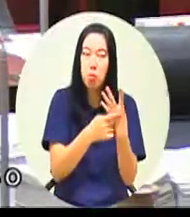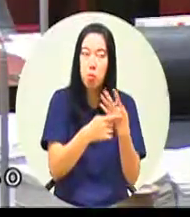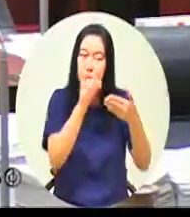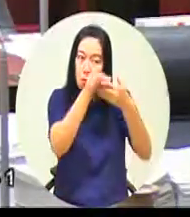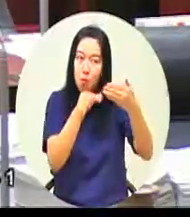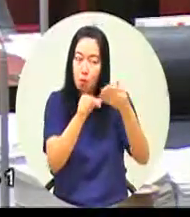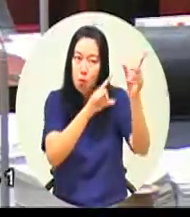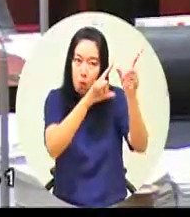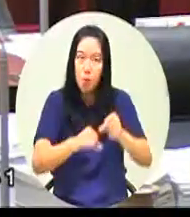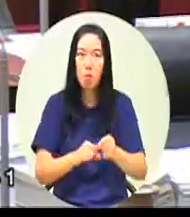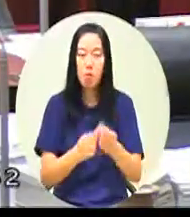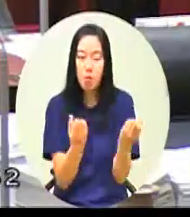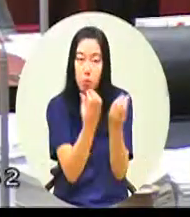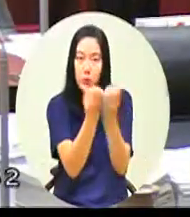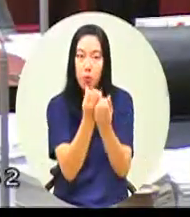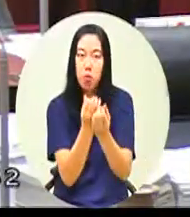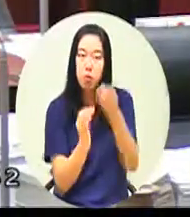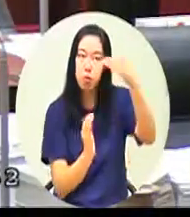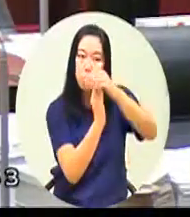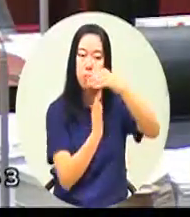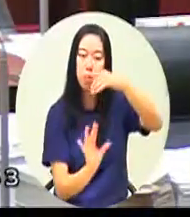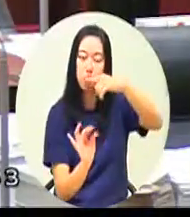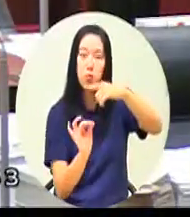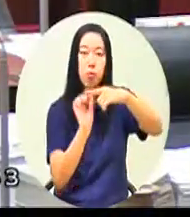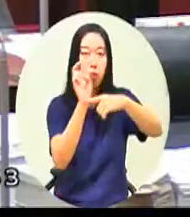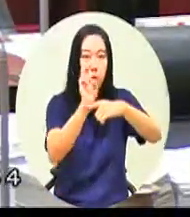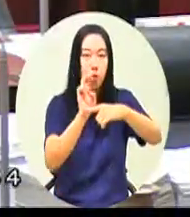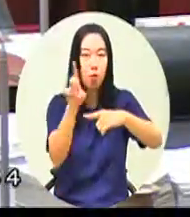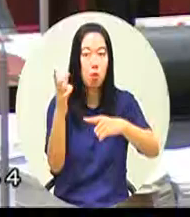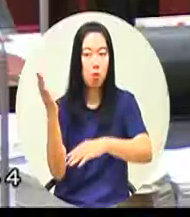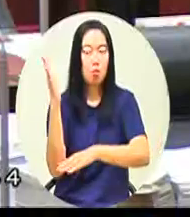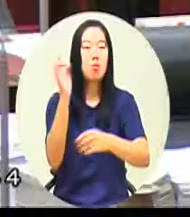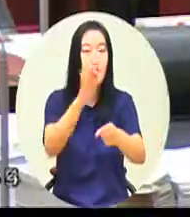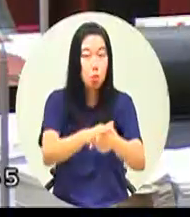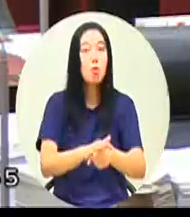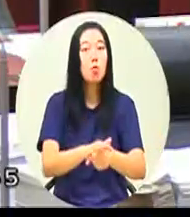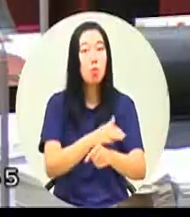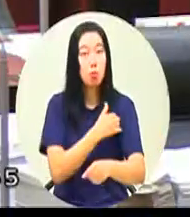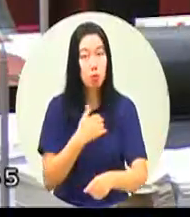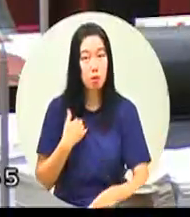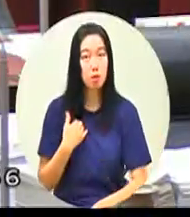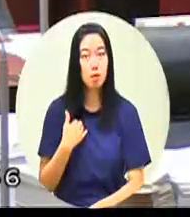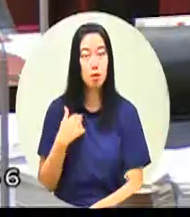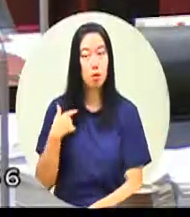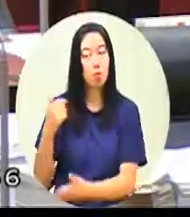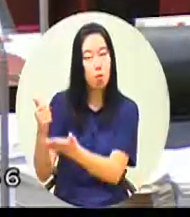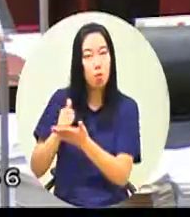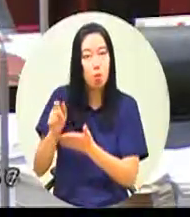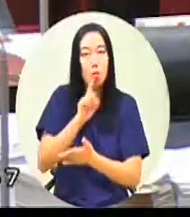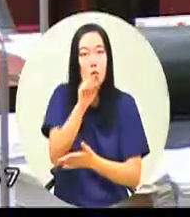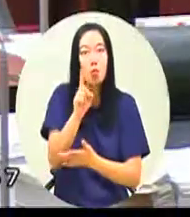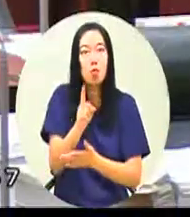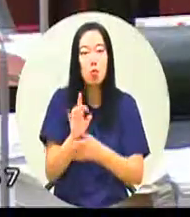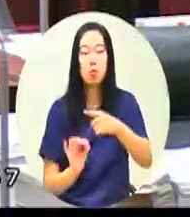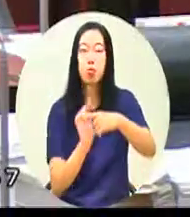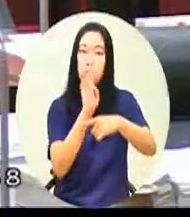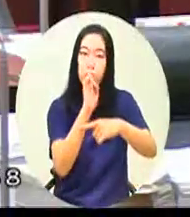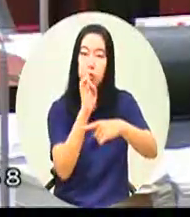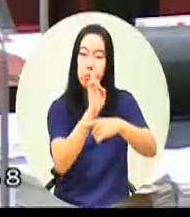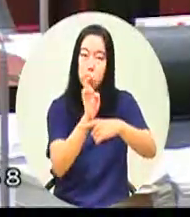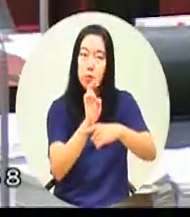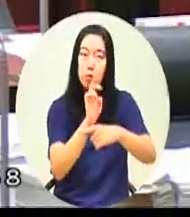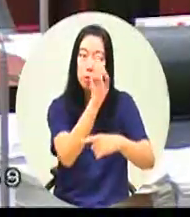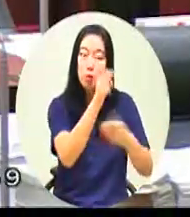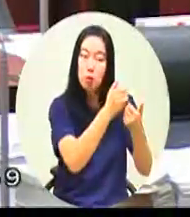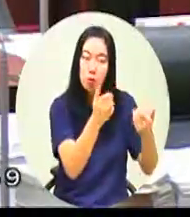有达到20%呐、啊，就有补助啊。啊，就以这点，我来请那个局长啊，你讲的20%是几分地补